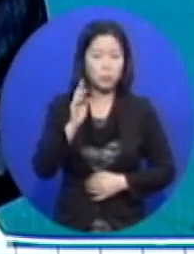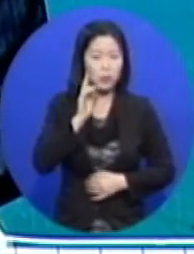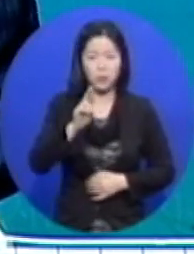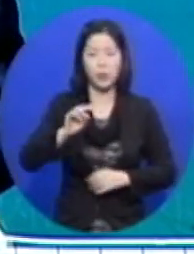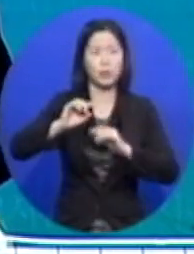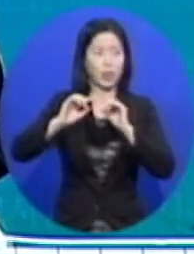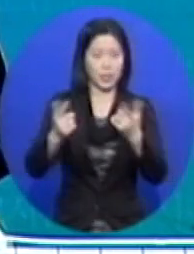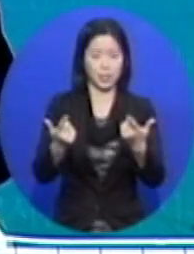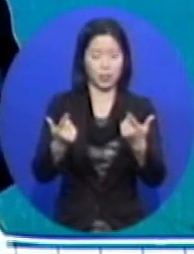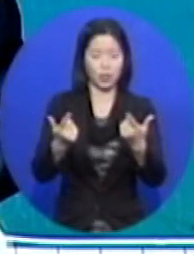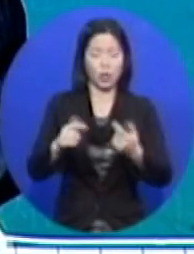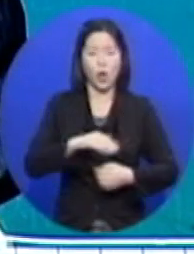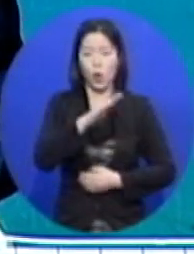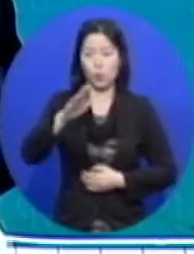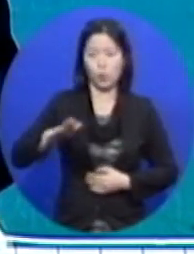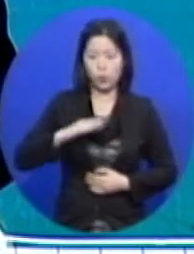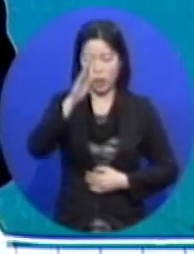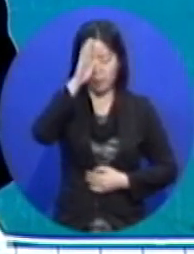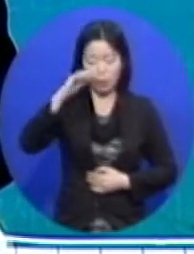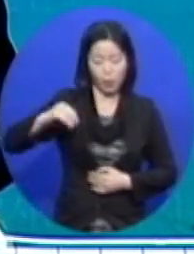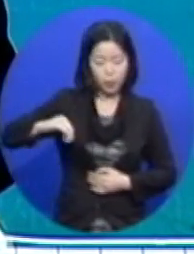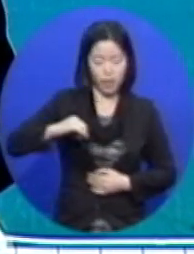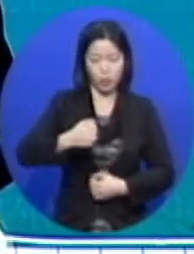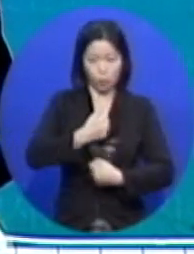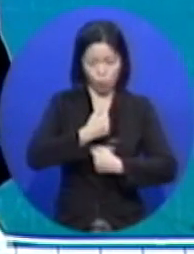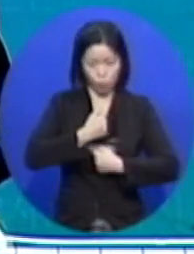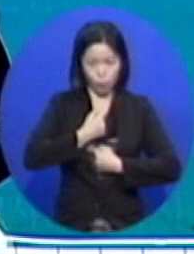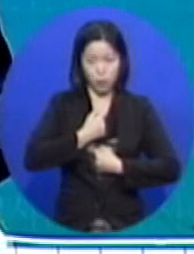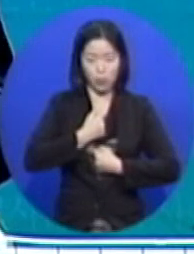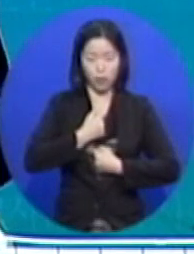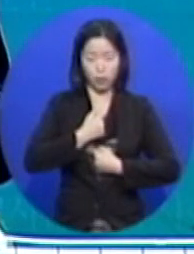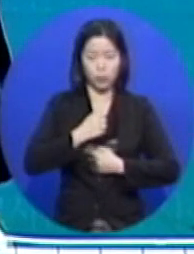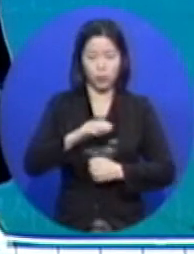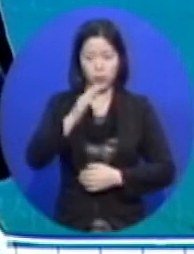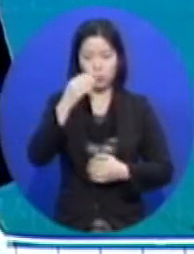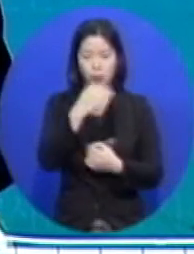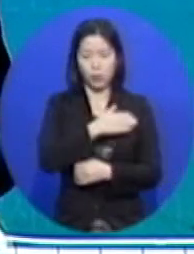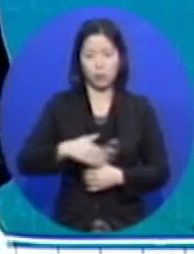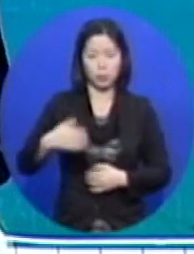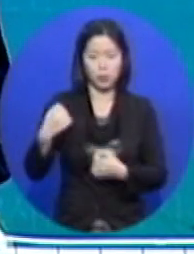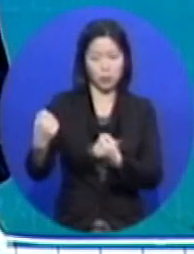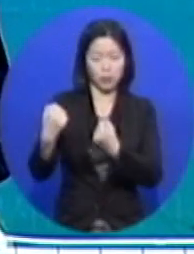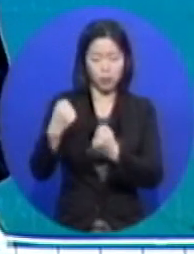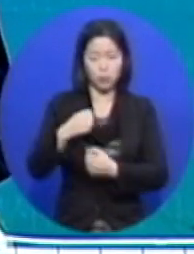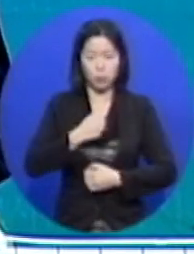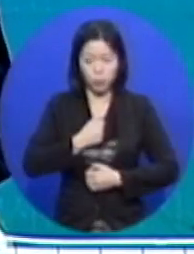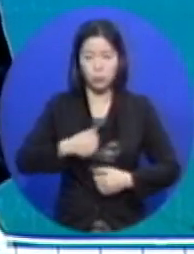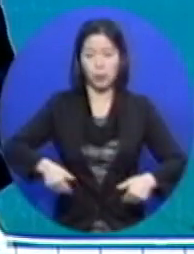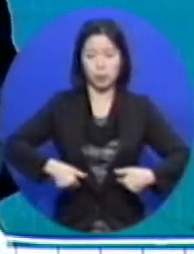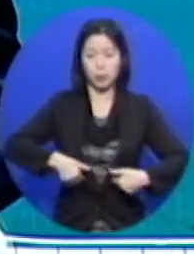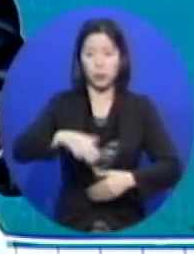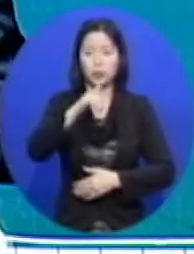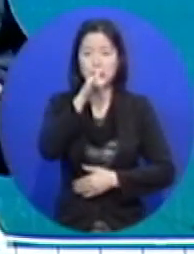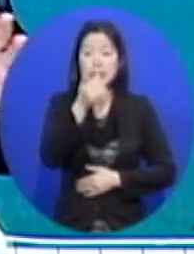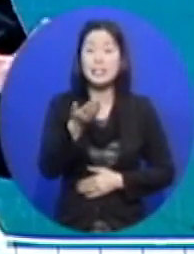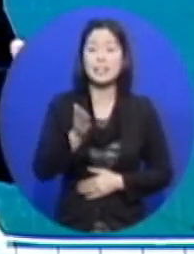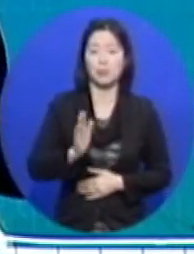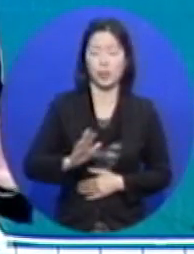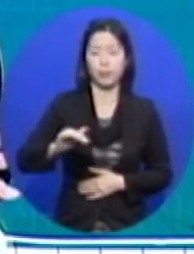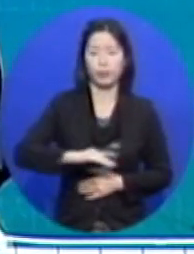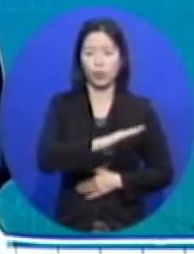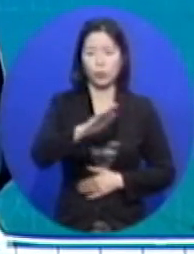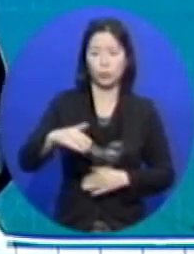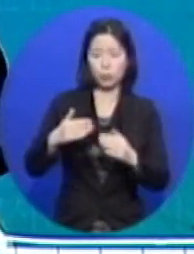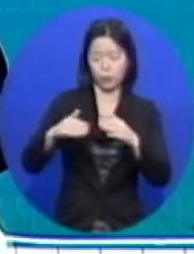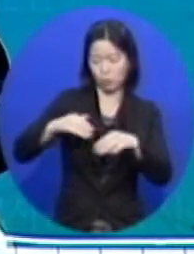우리가 세균에 대해서 조심하고 병에 걸리지 않도록 해야 될 필요는 분명히 있지만 우리 주변에 넣을